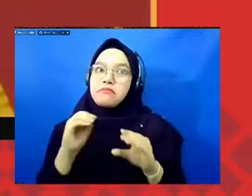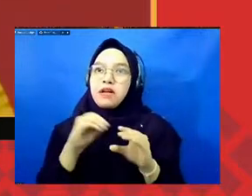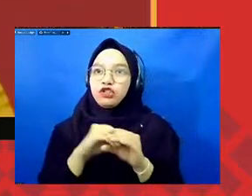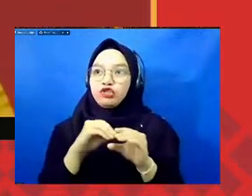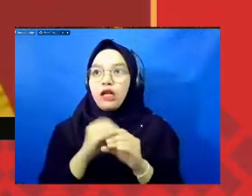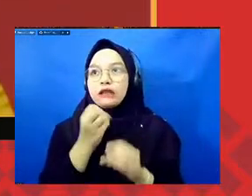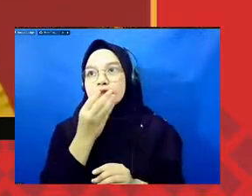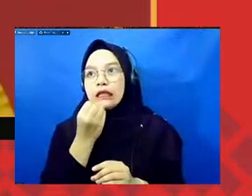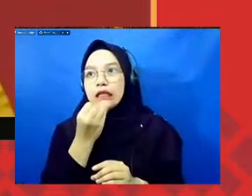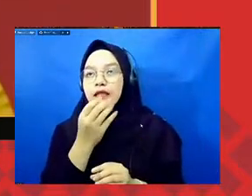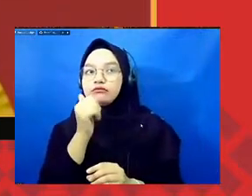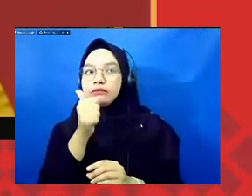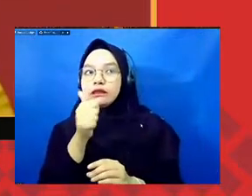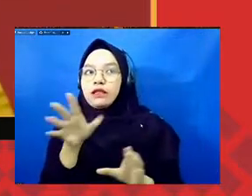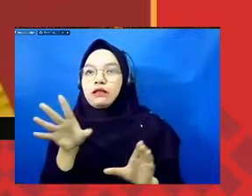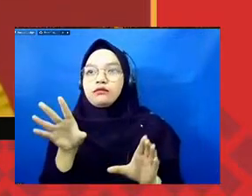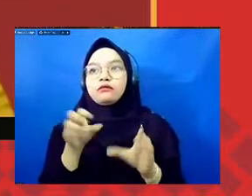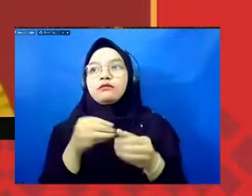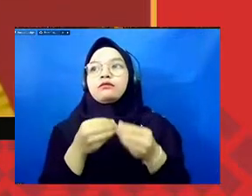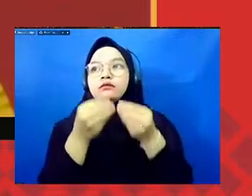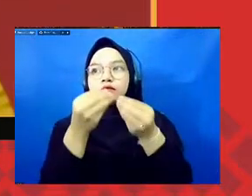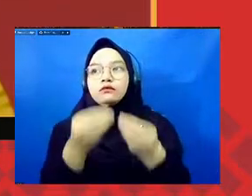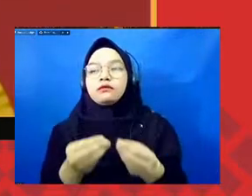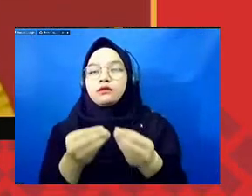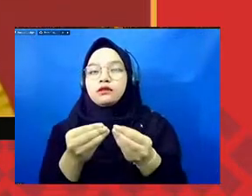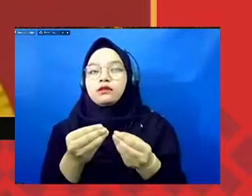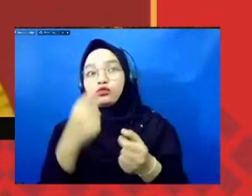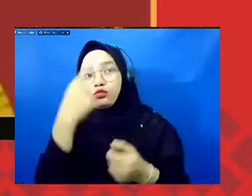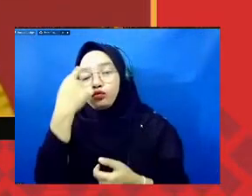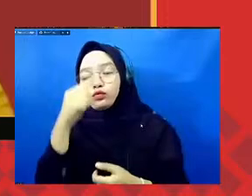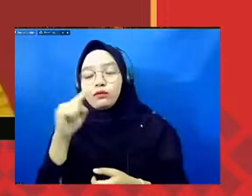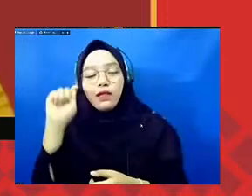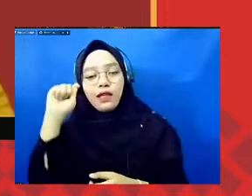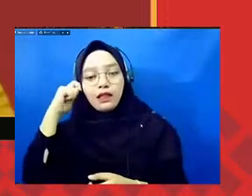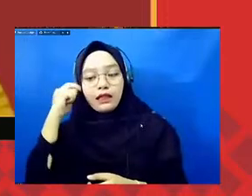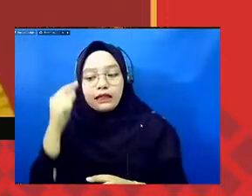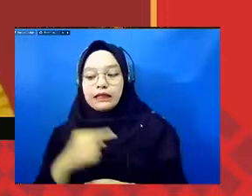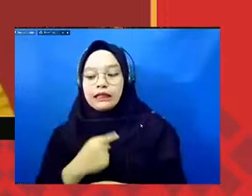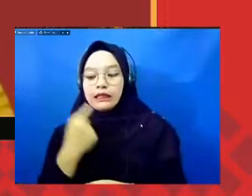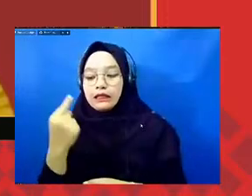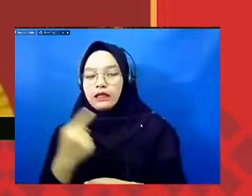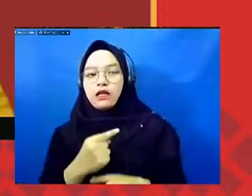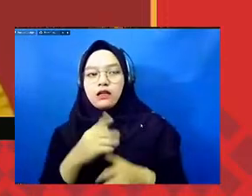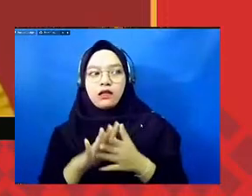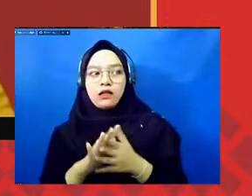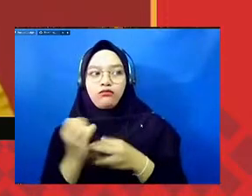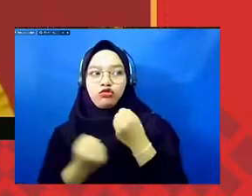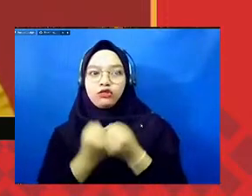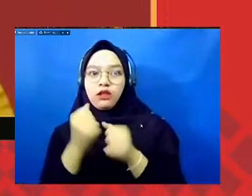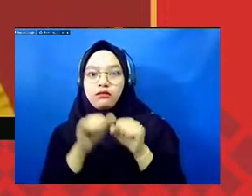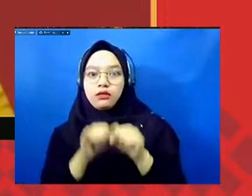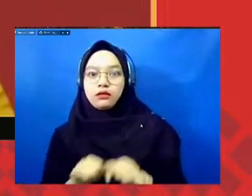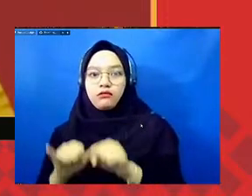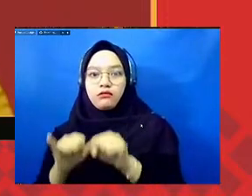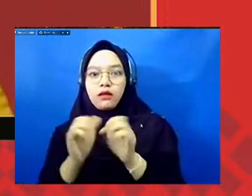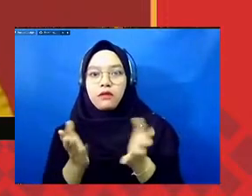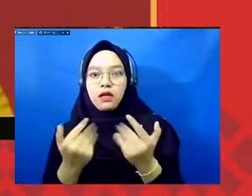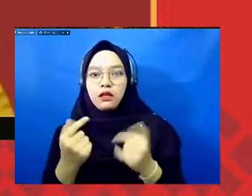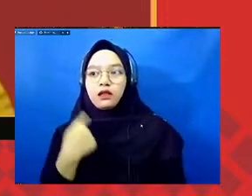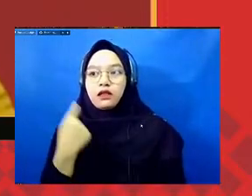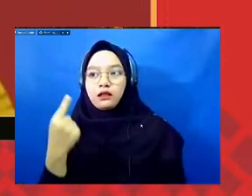sini bahwa kita perlu berusaha bersama. Mari kita sukseskan bersama